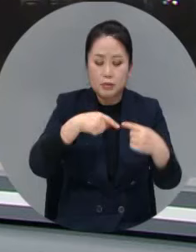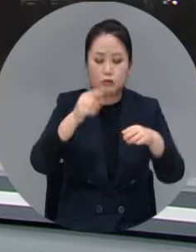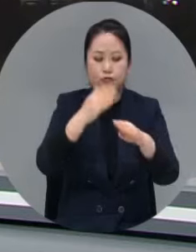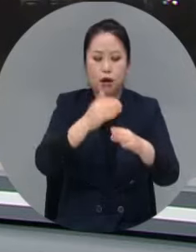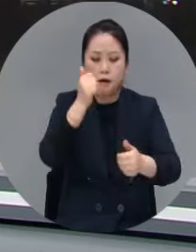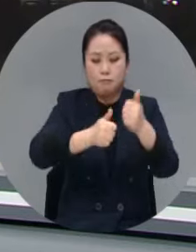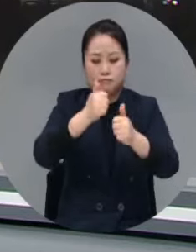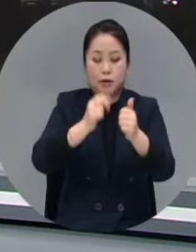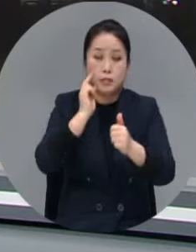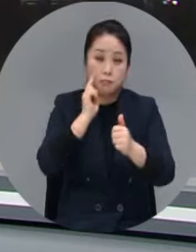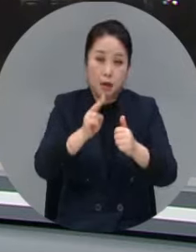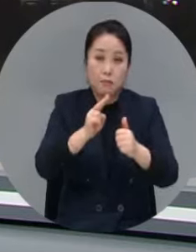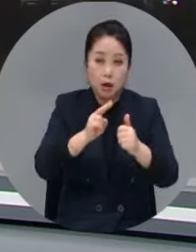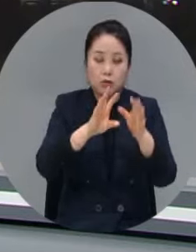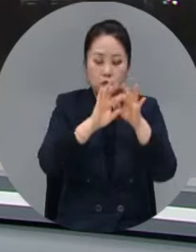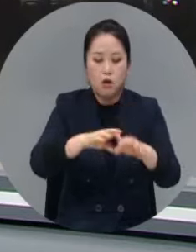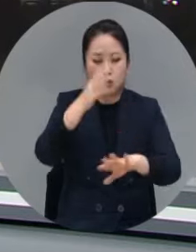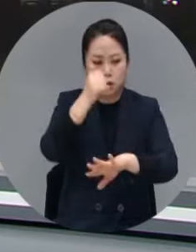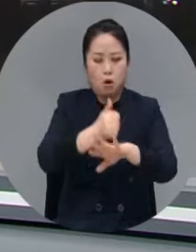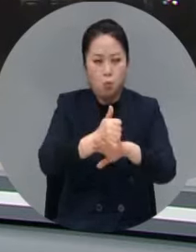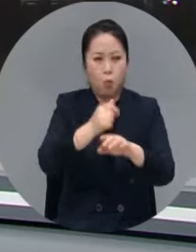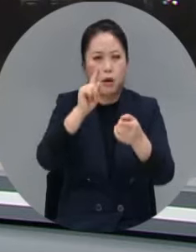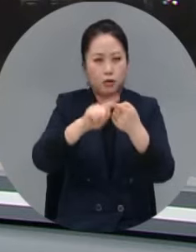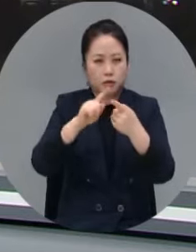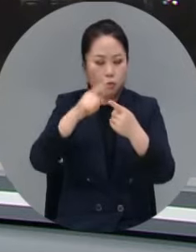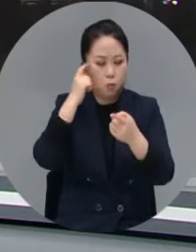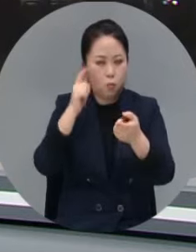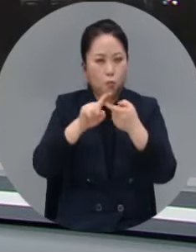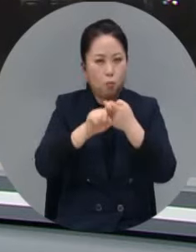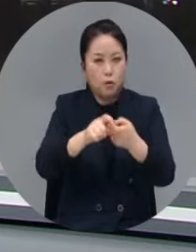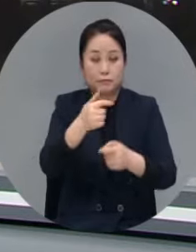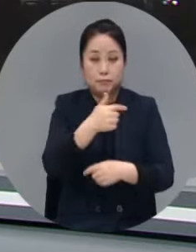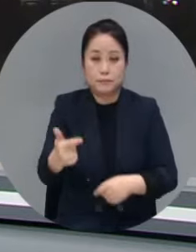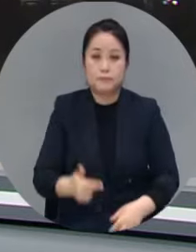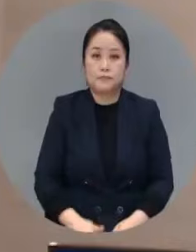이번 선거의 의미를 김윤아 기자가 보도합니다